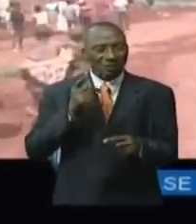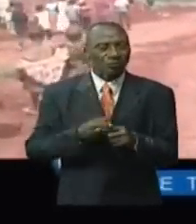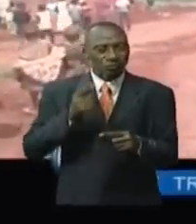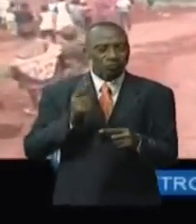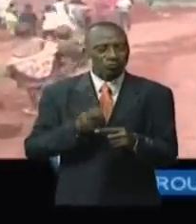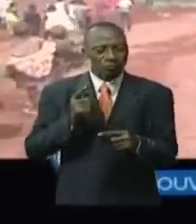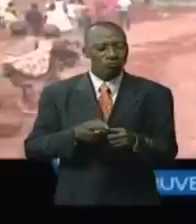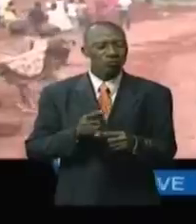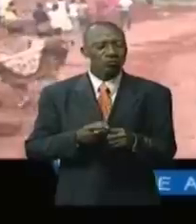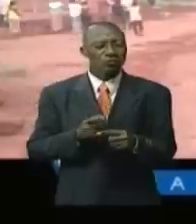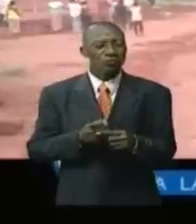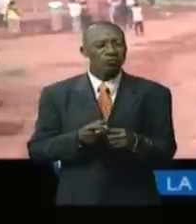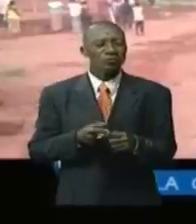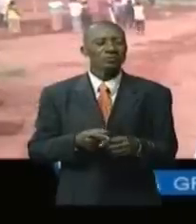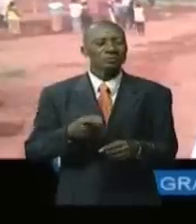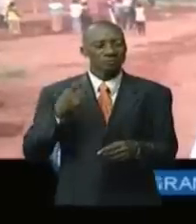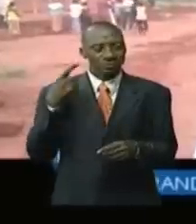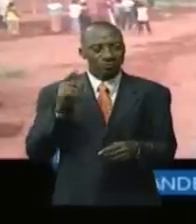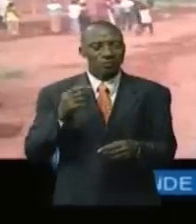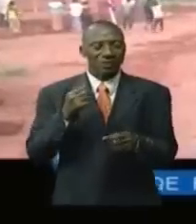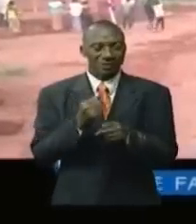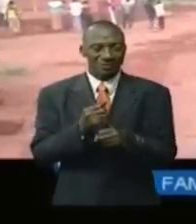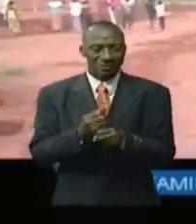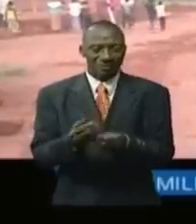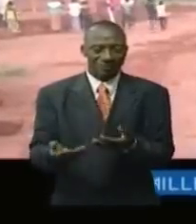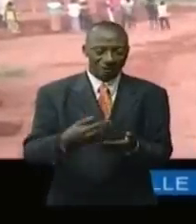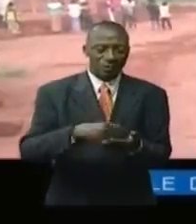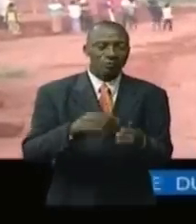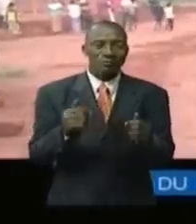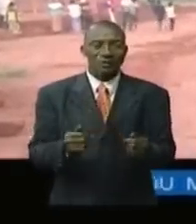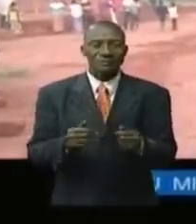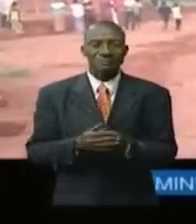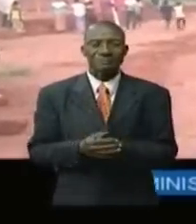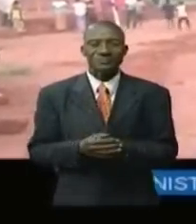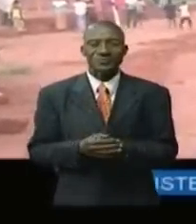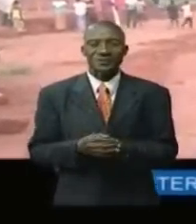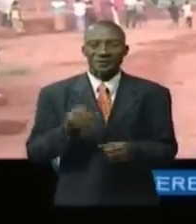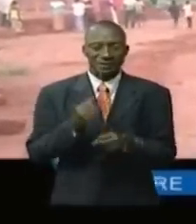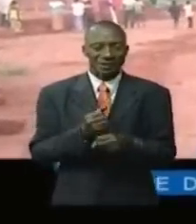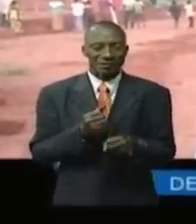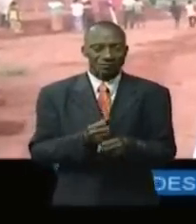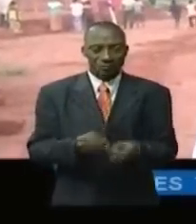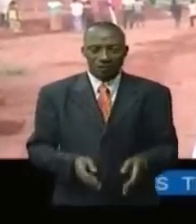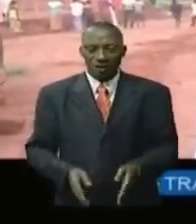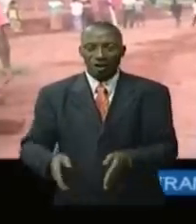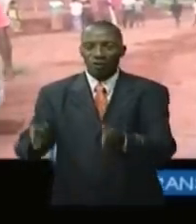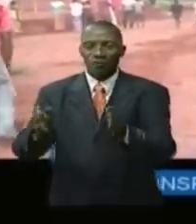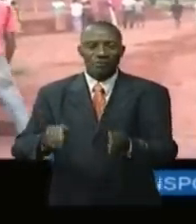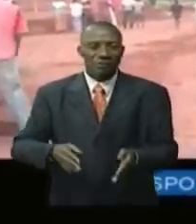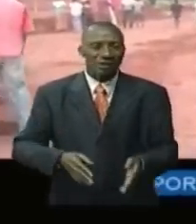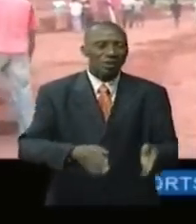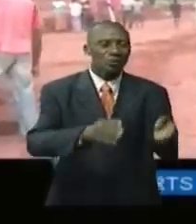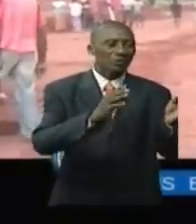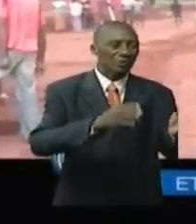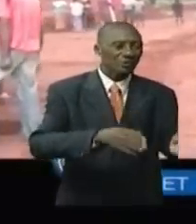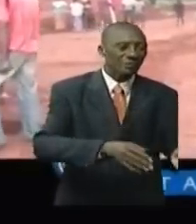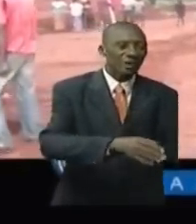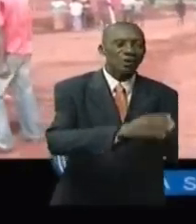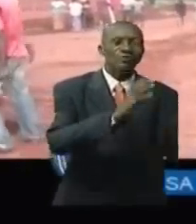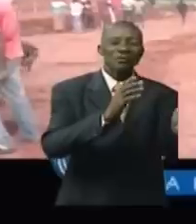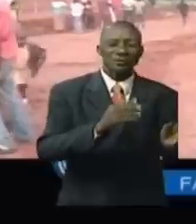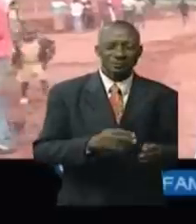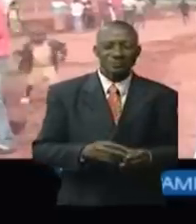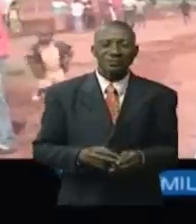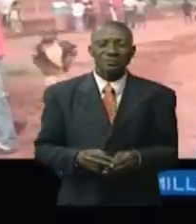faut exécuter certains travaux. Vous allez voir partout les travaux sur la voirie. Et au niveau de la terre principale, la grande route, ainsi